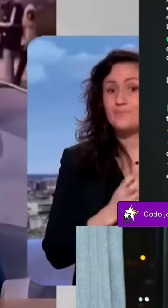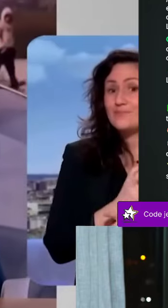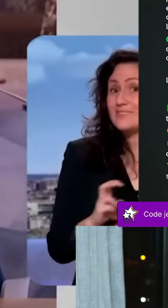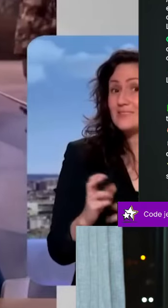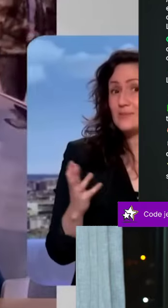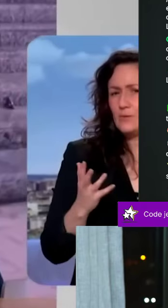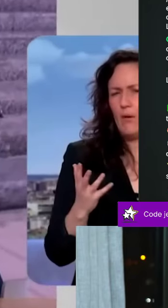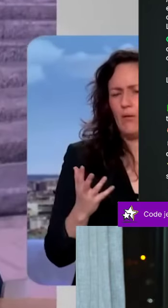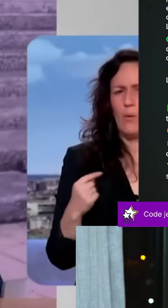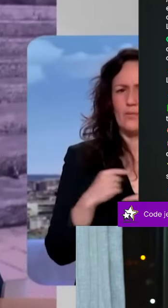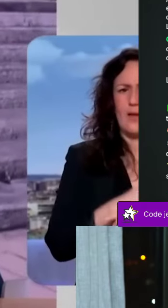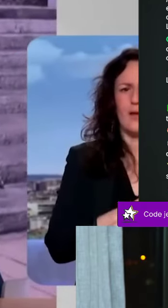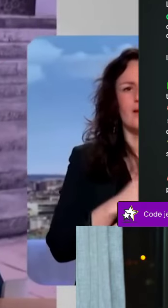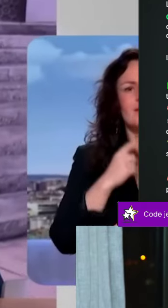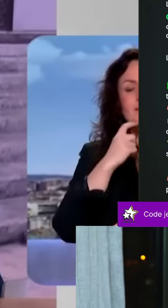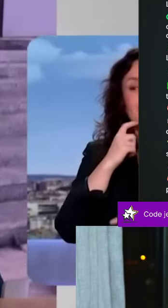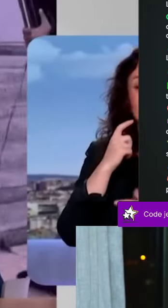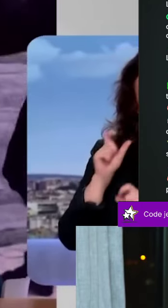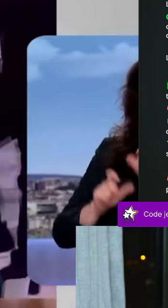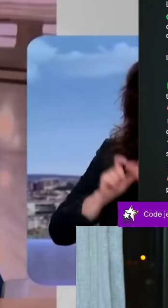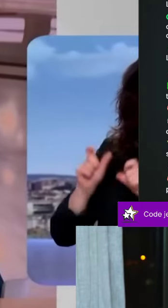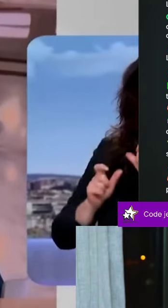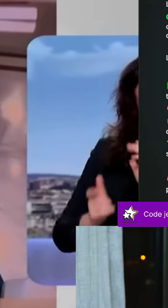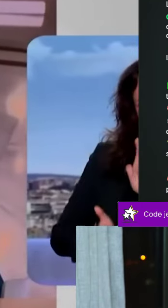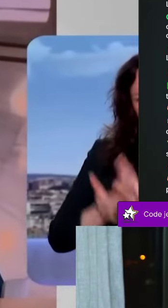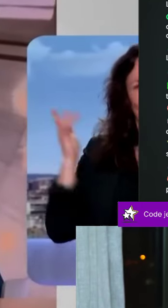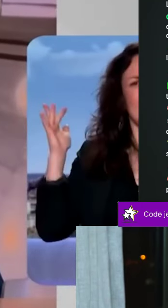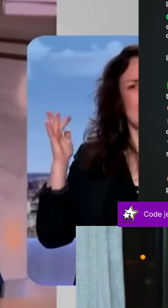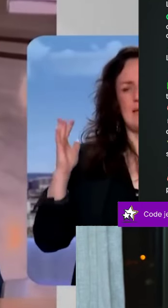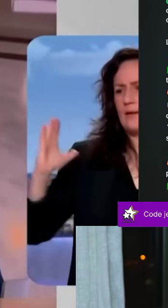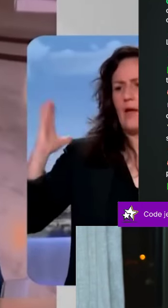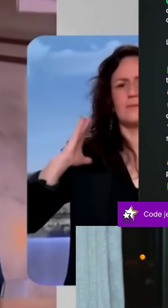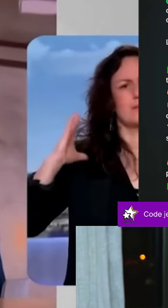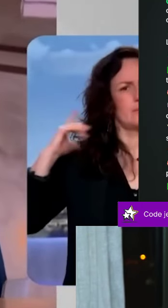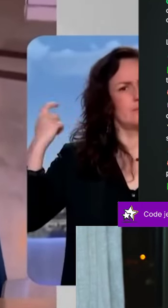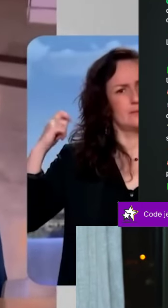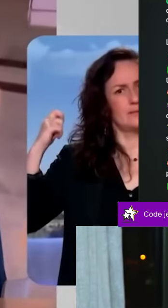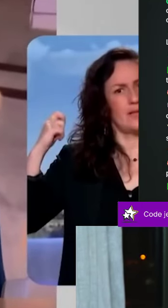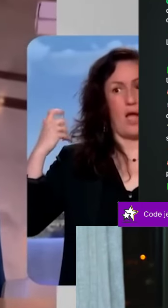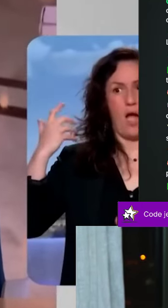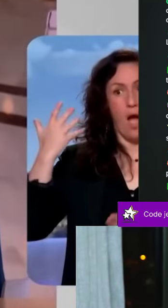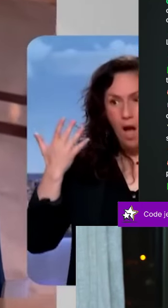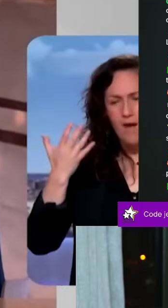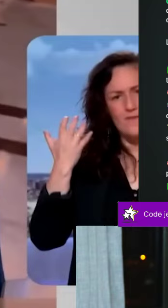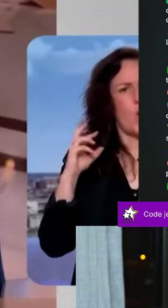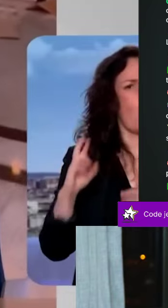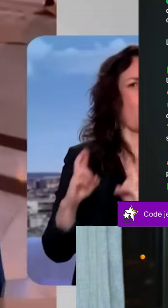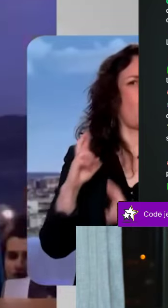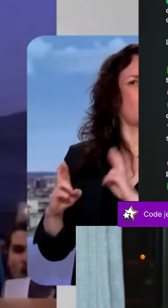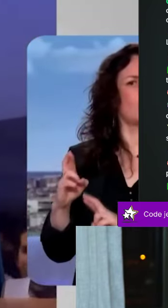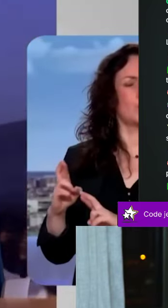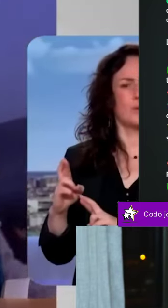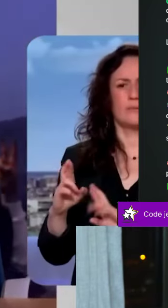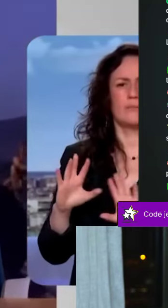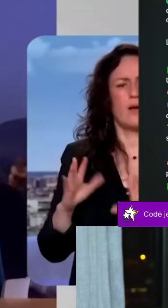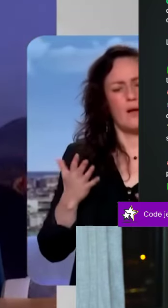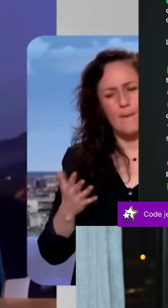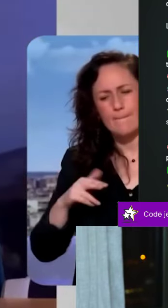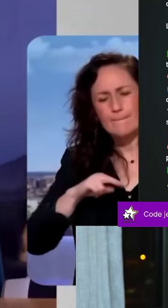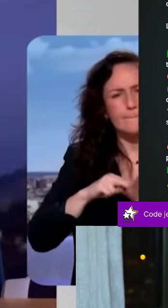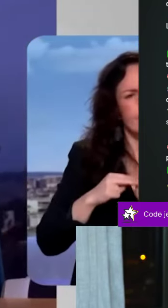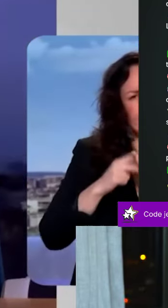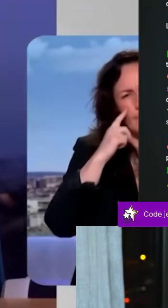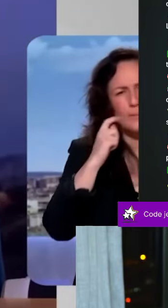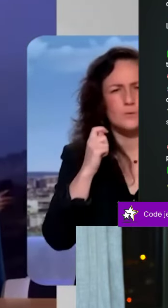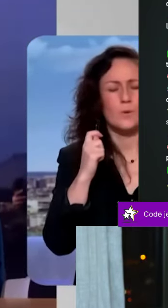l'autre sens c'est des gens qui avaient fui la dictature de Bachar alAssad qui ont plutôt envie de revenir en Syrie maintenant il faut rester vigilant et